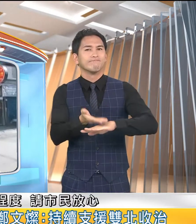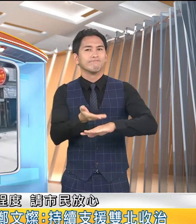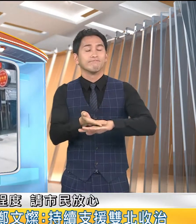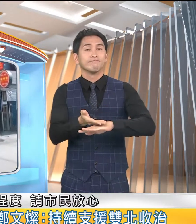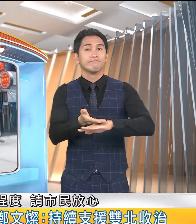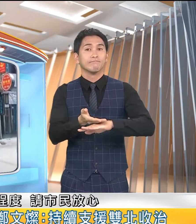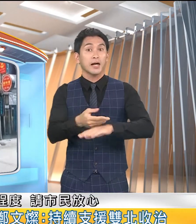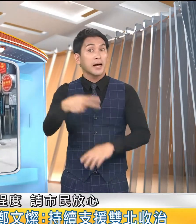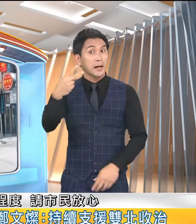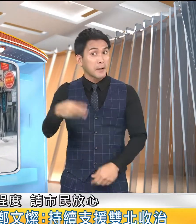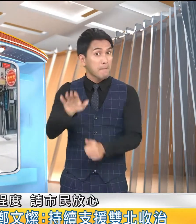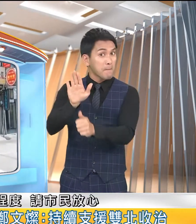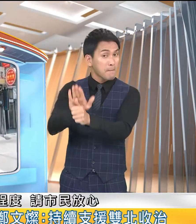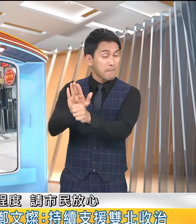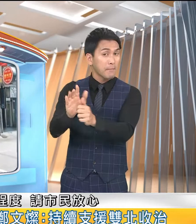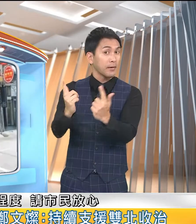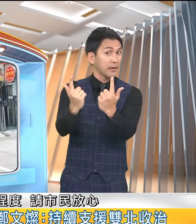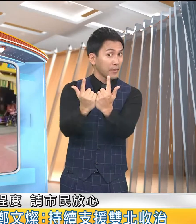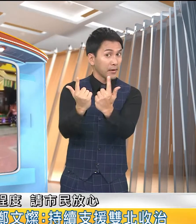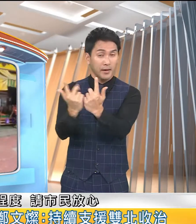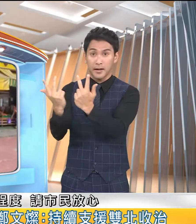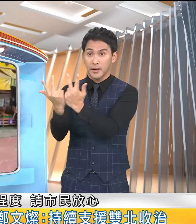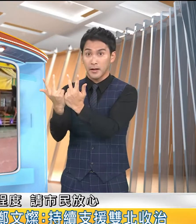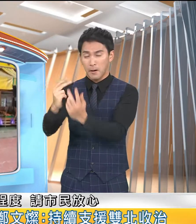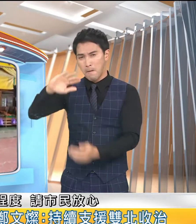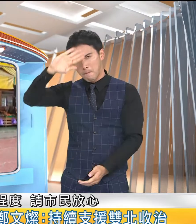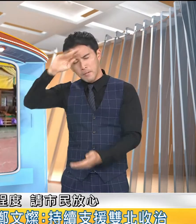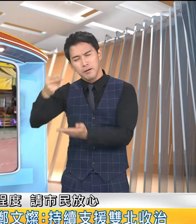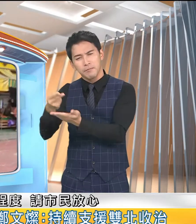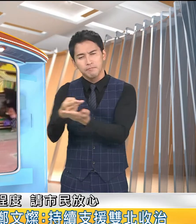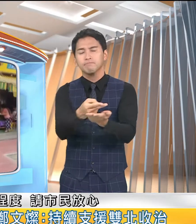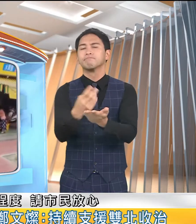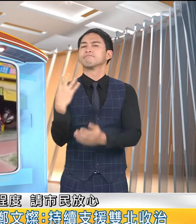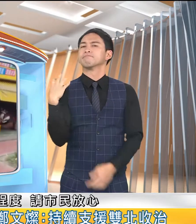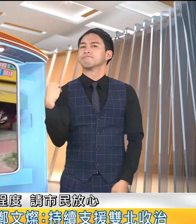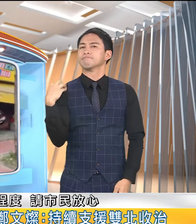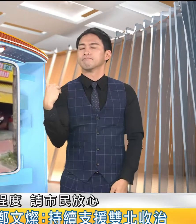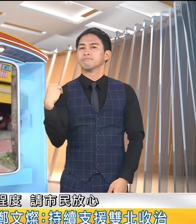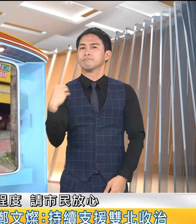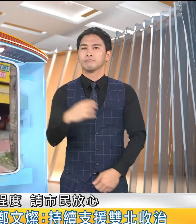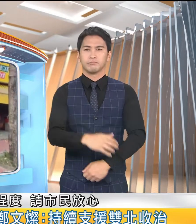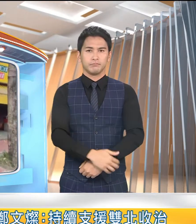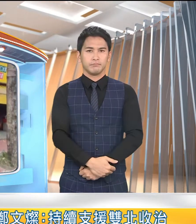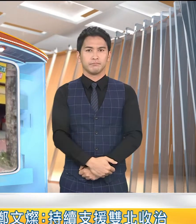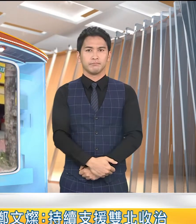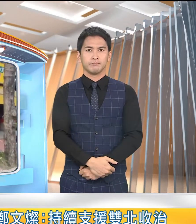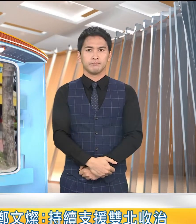未达到热区的程度，请市民放心。